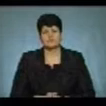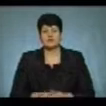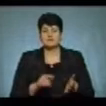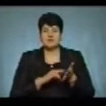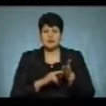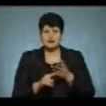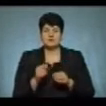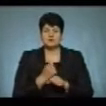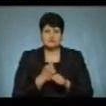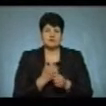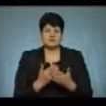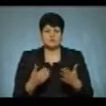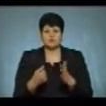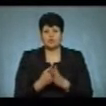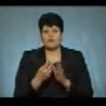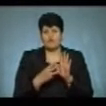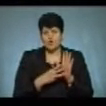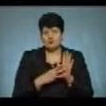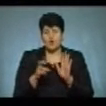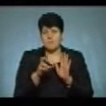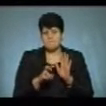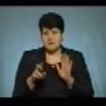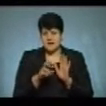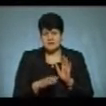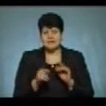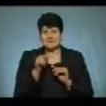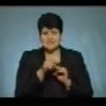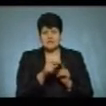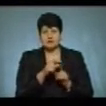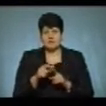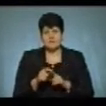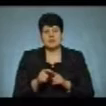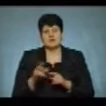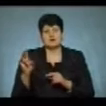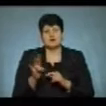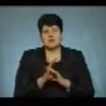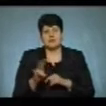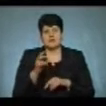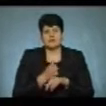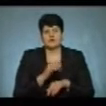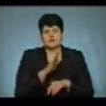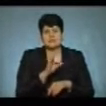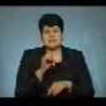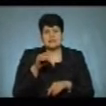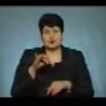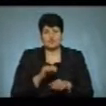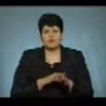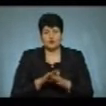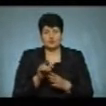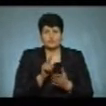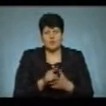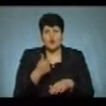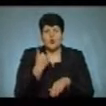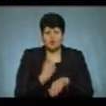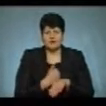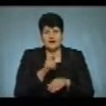Зазначу, діятиме виставка до 8 березня, каже Ірина Гірна. За її словами, архієпископ Володимир Стернюк виконував обов'язки голови